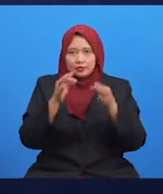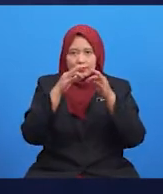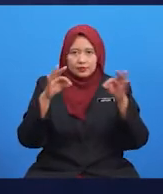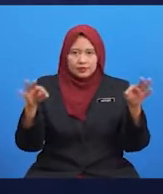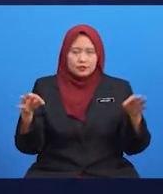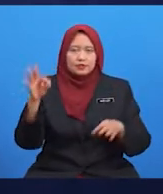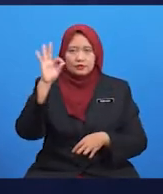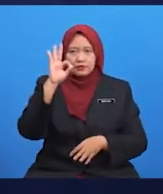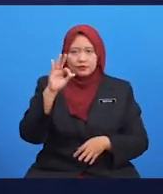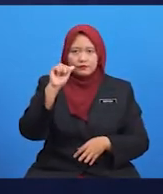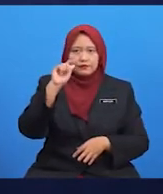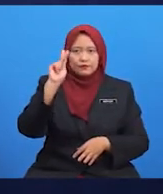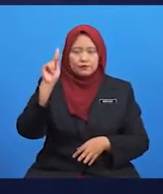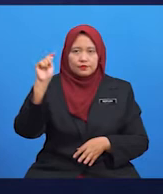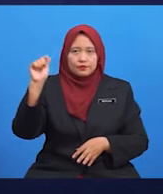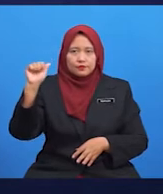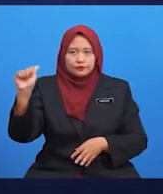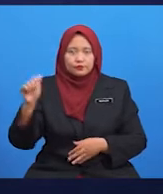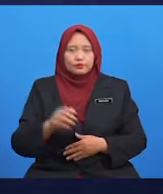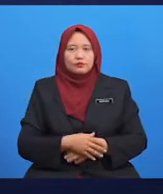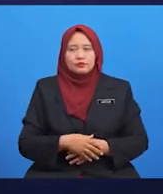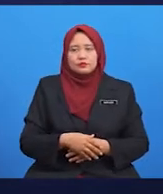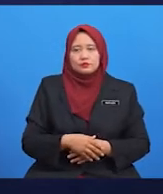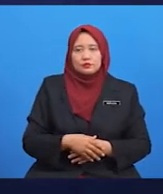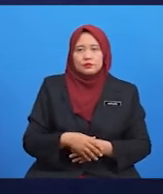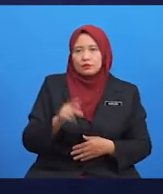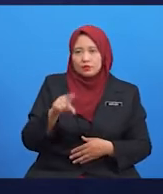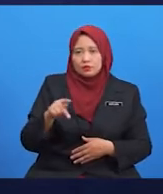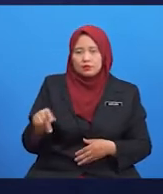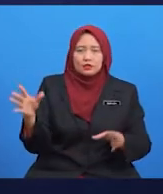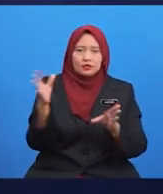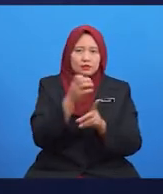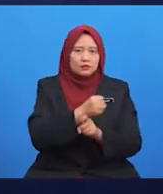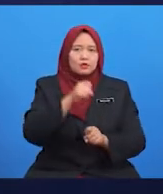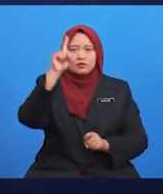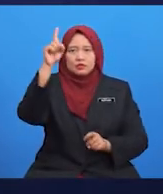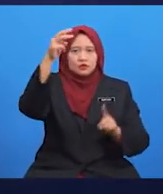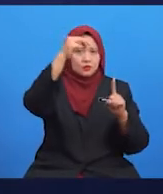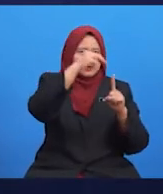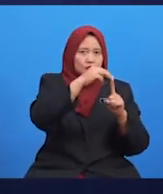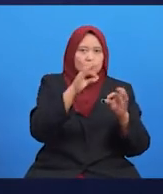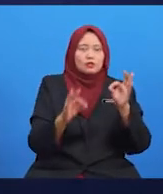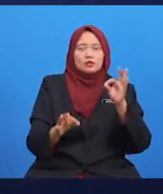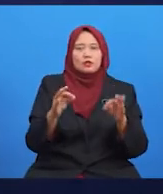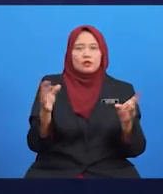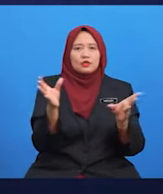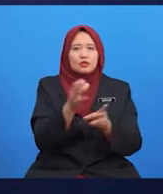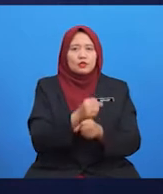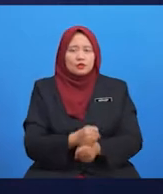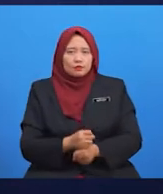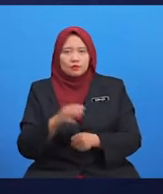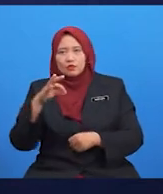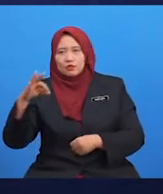fakta dan pelajar akan memperoleh satu markah jika berjaya menulis ayat yang